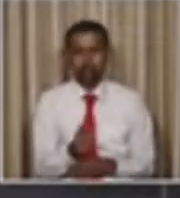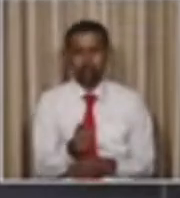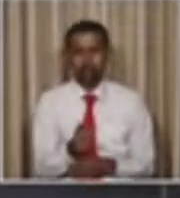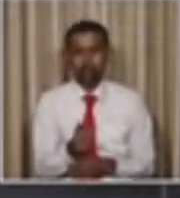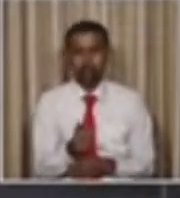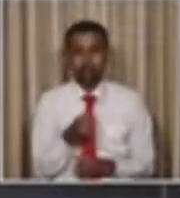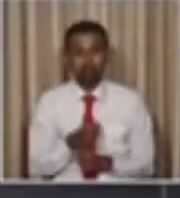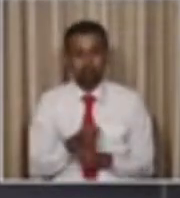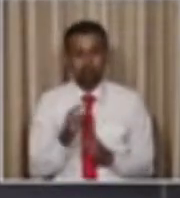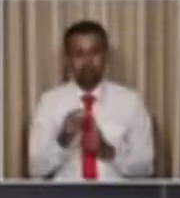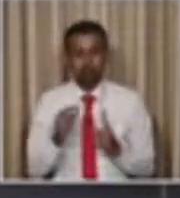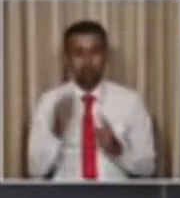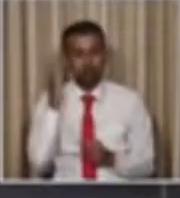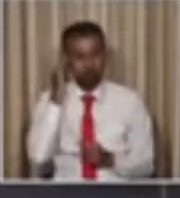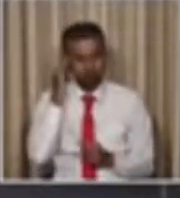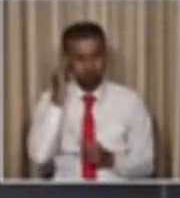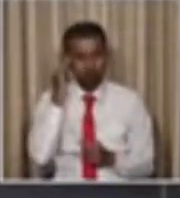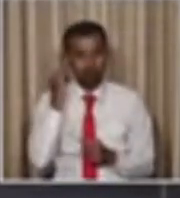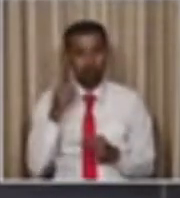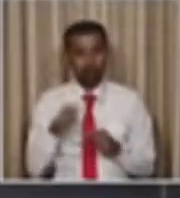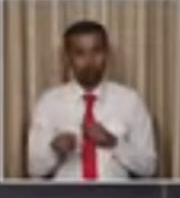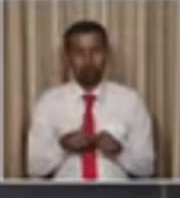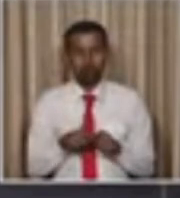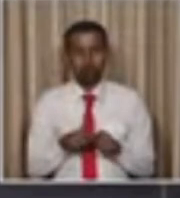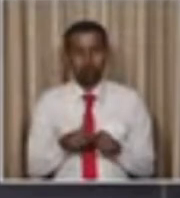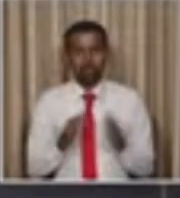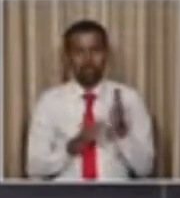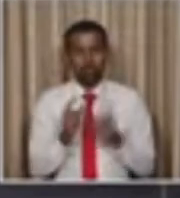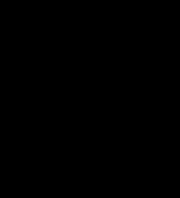සහ ආණ්ඩුවේ ඉන්න මන්ත්‍රීවරියක් සහ ඇමතිනියක් හැටියට